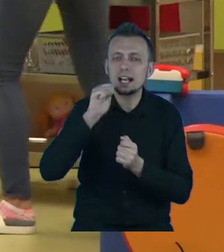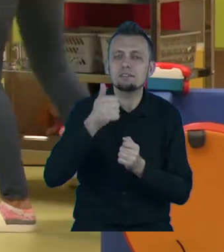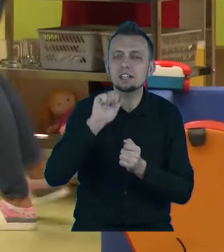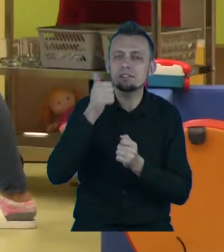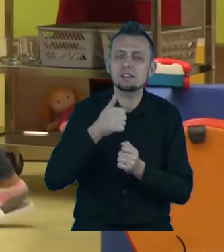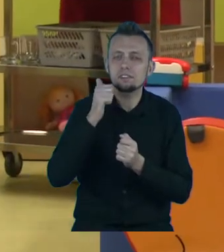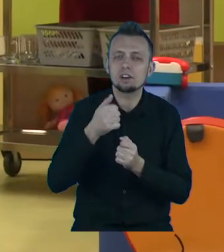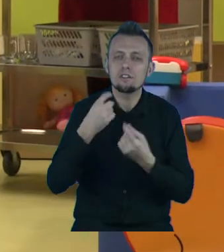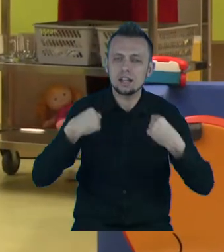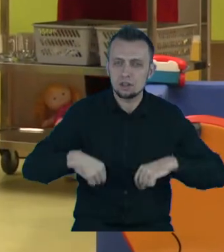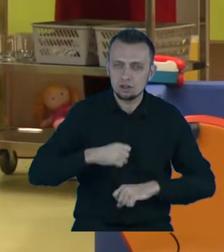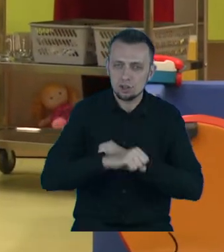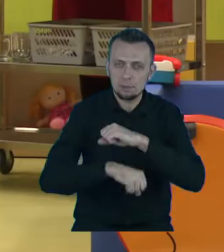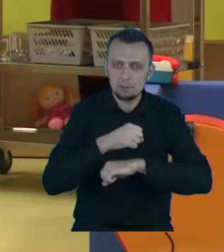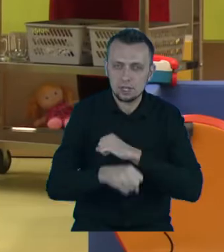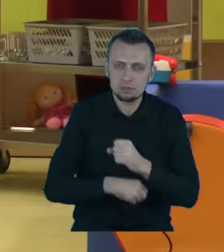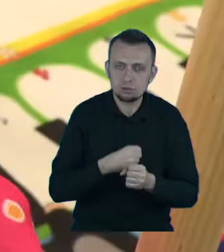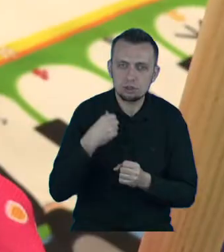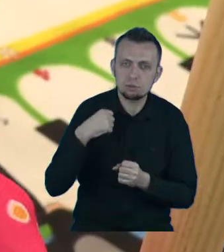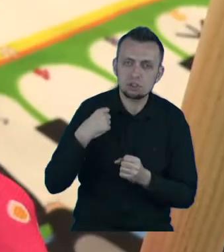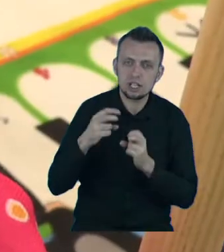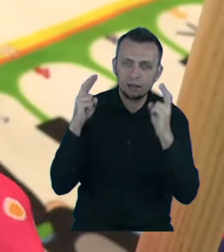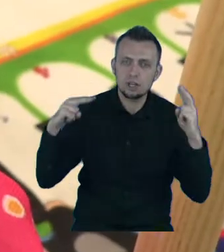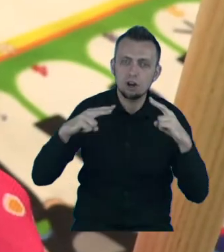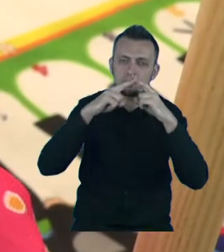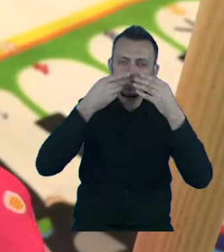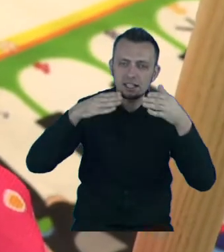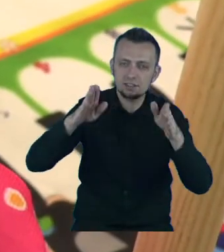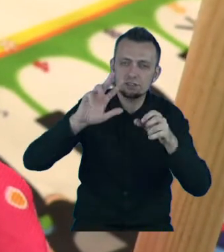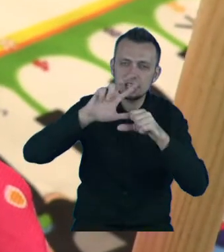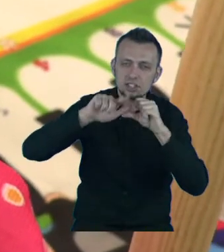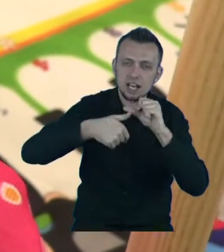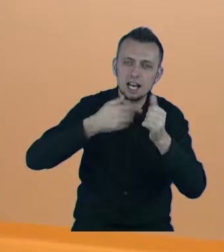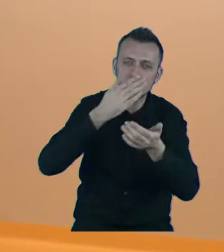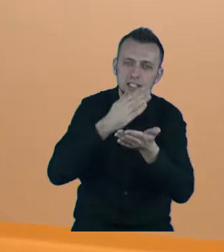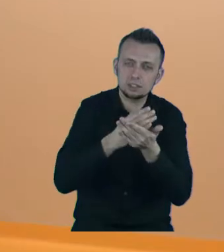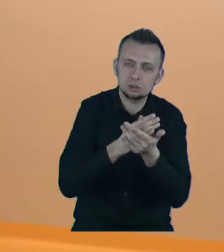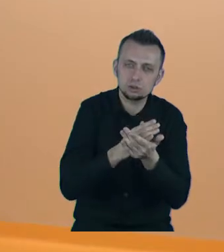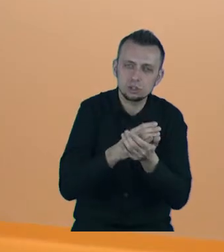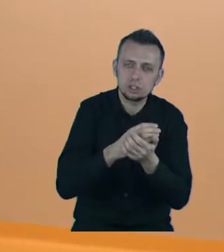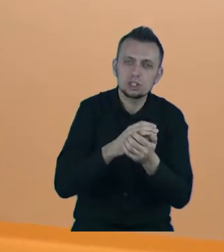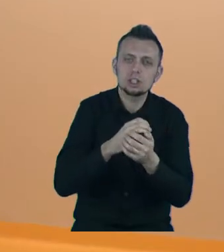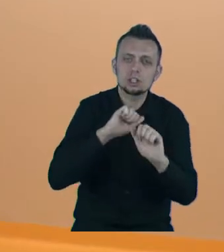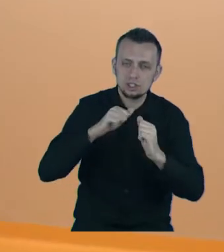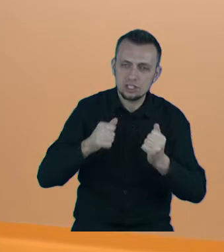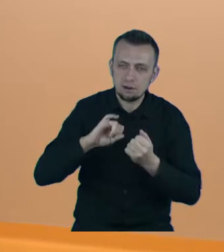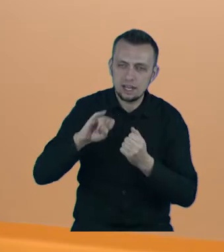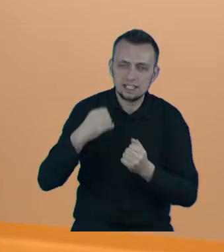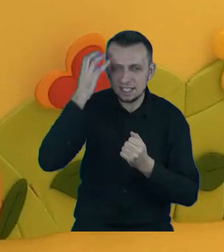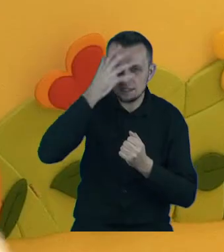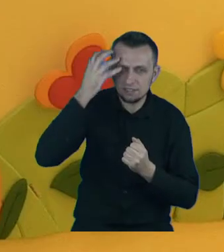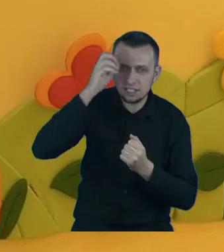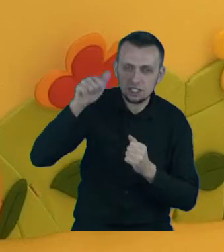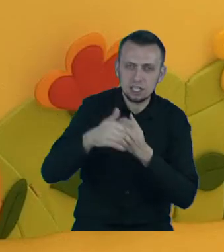oficjalne otwarcie, ale już placówka funkcjonuje. Jak wrażenia po tych pierwszych dniach, w których dzieci są z Wami w